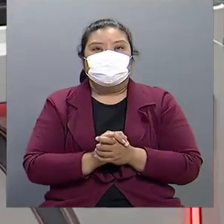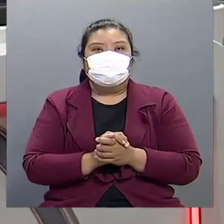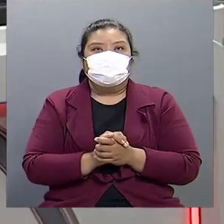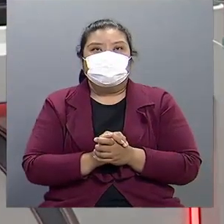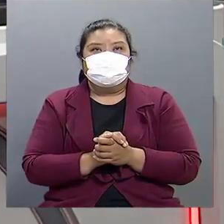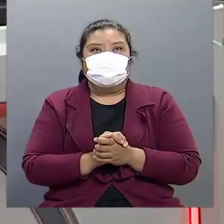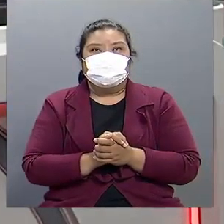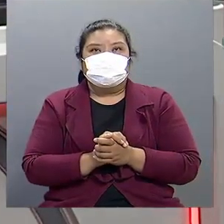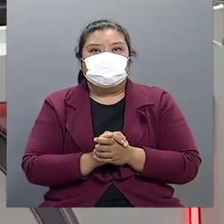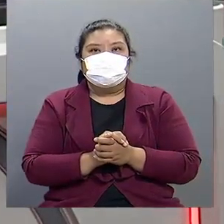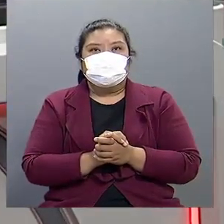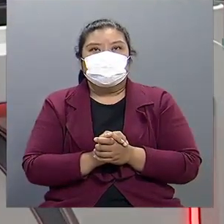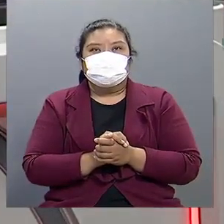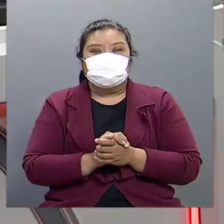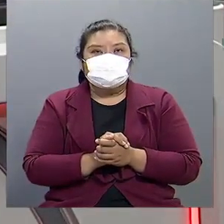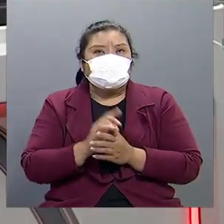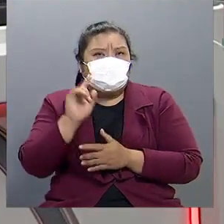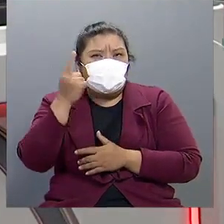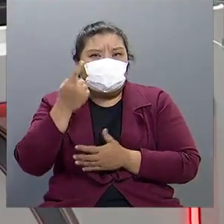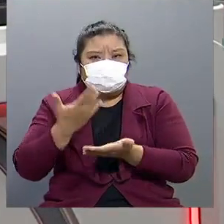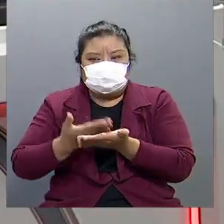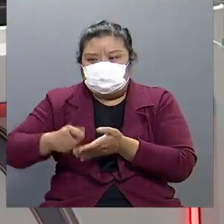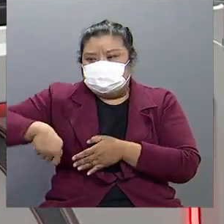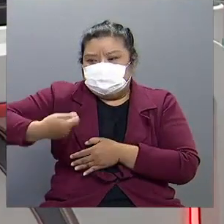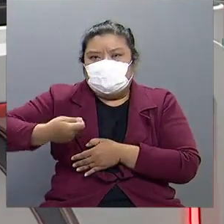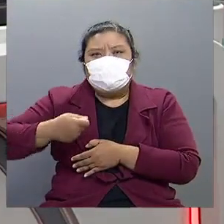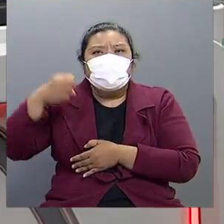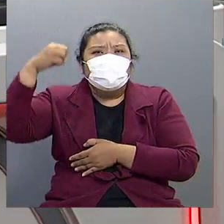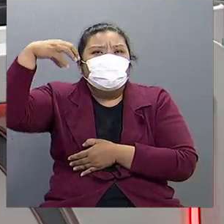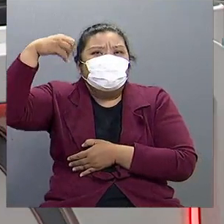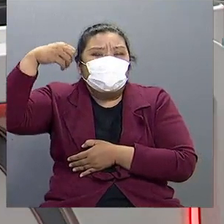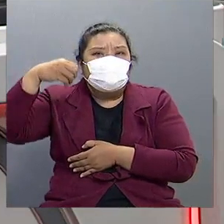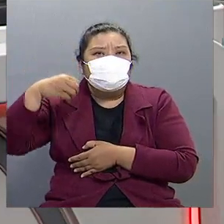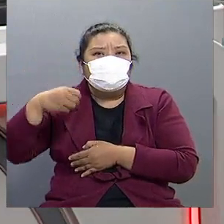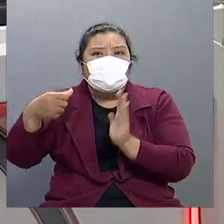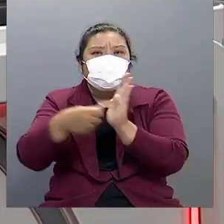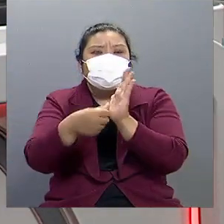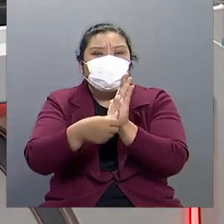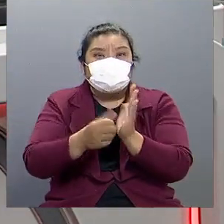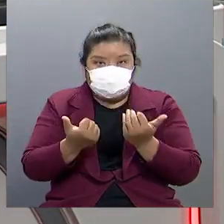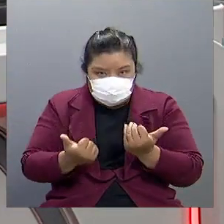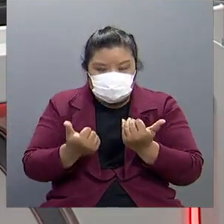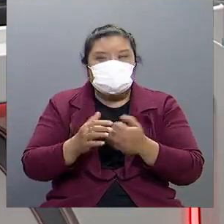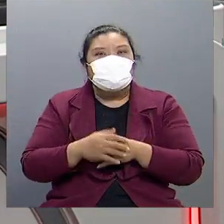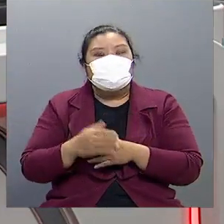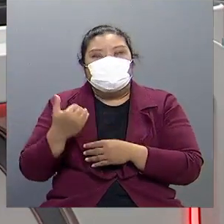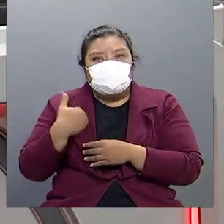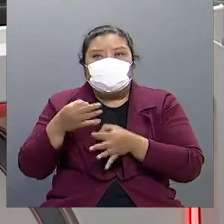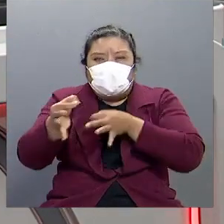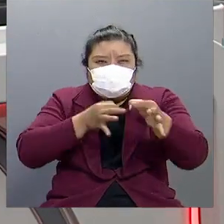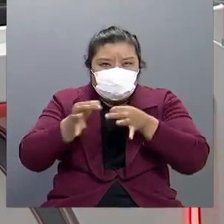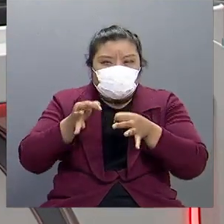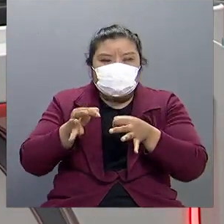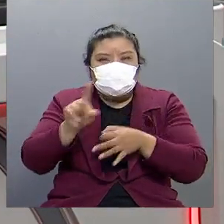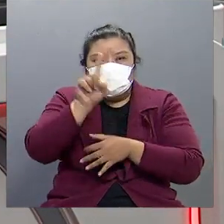มาดูเรื่องค่าไฟกันนะคะทางสำนักงานคณะกรรมการกำกับกิจการพลังงานนัดชี้แจงตอบข้อซักถามค่าไฟฟ้า